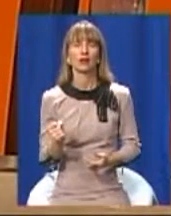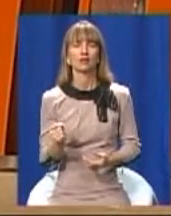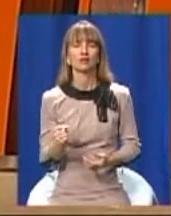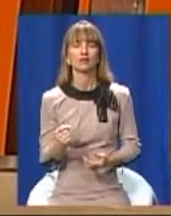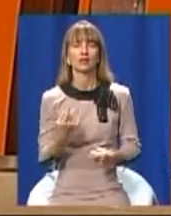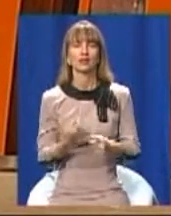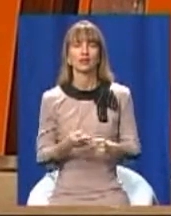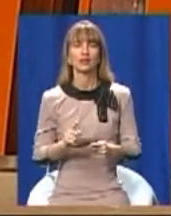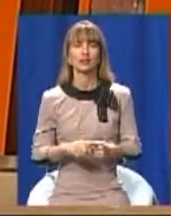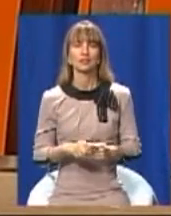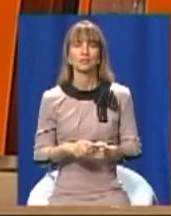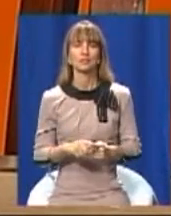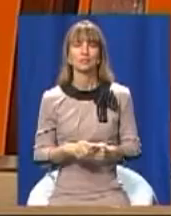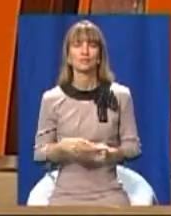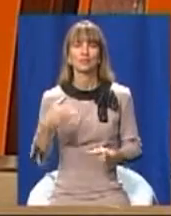на цей